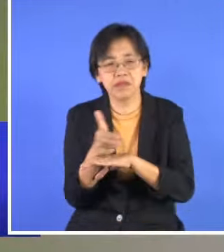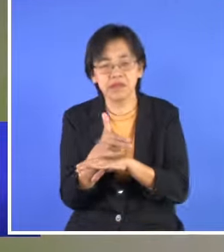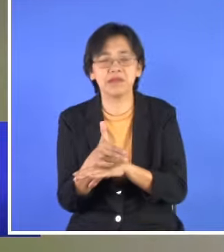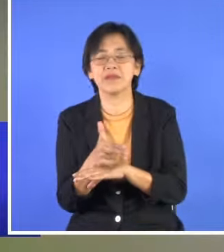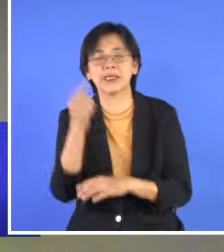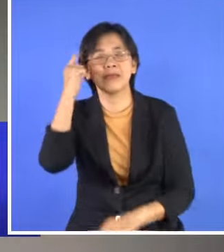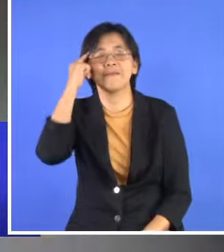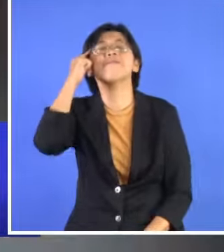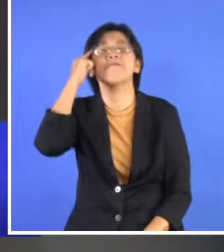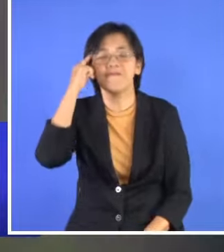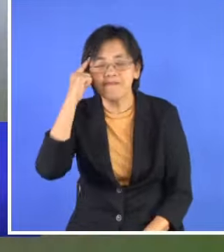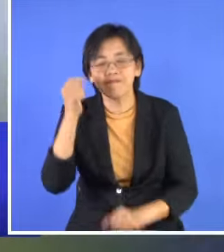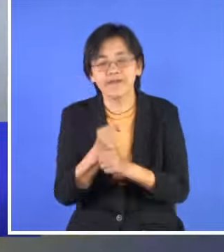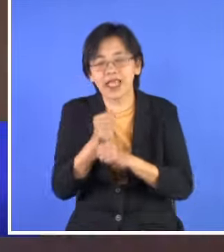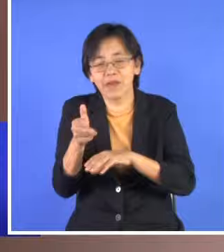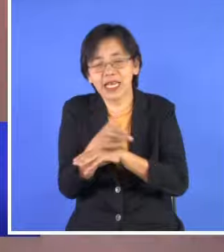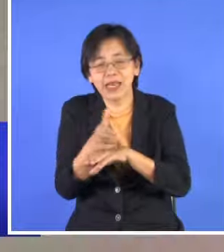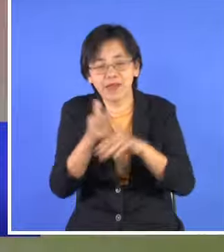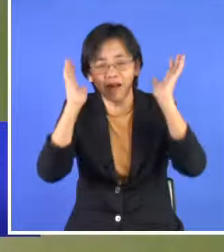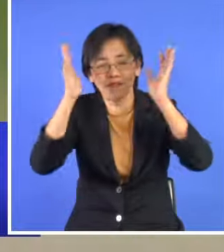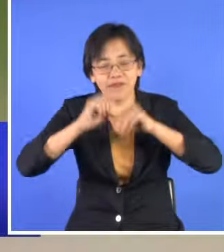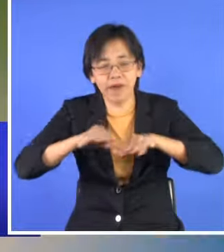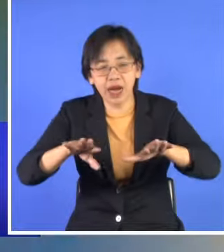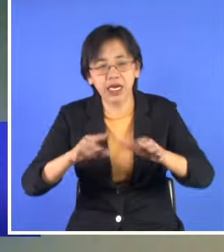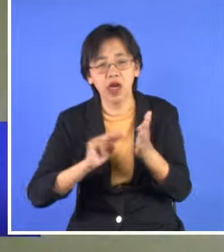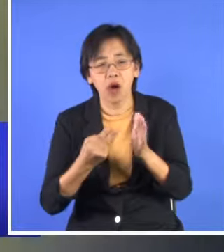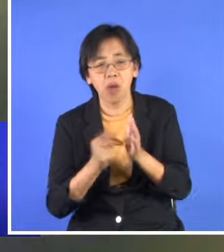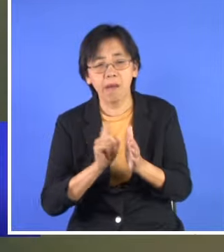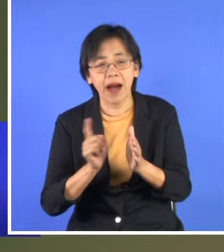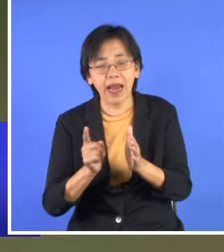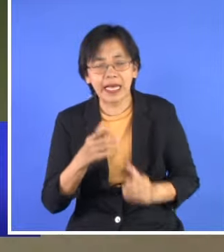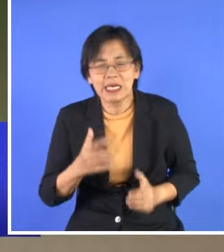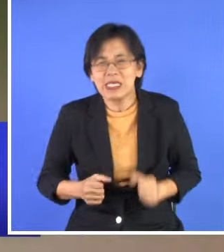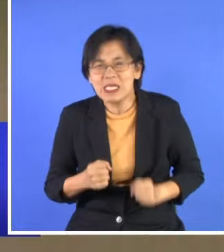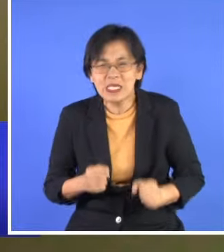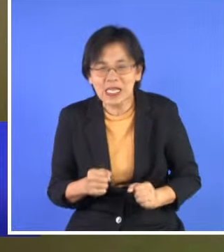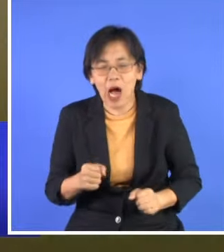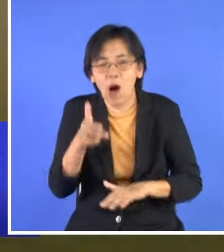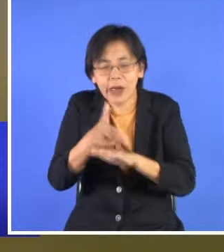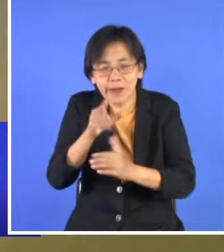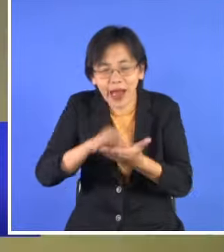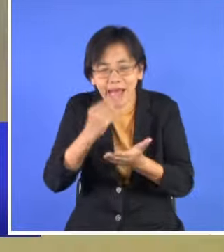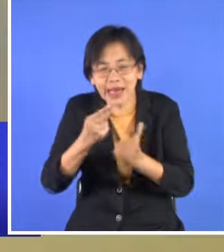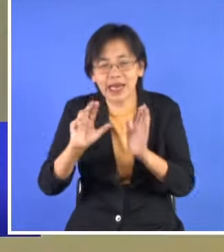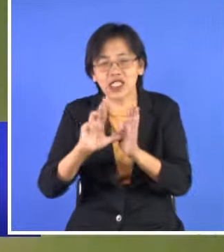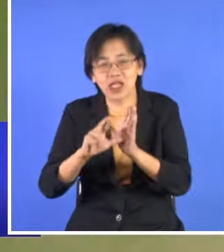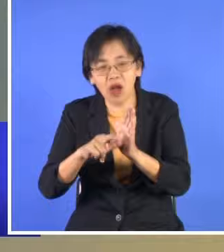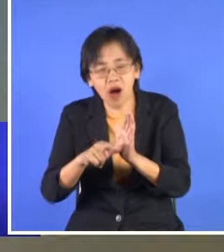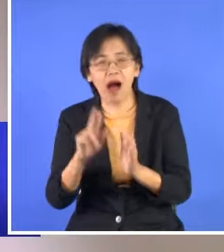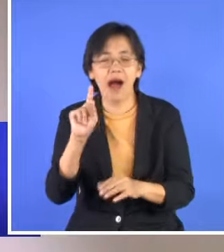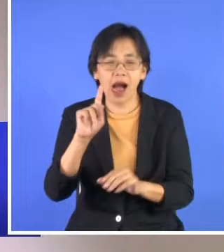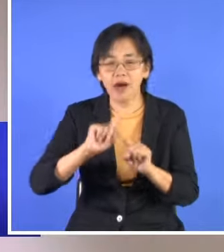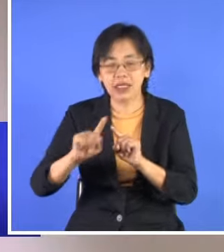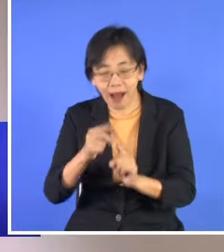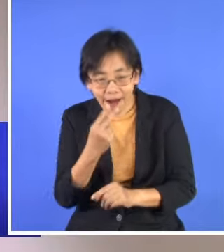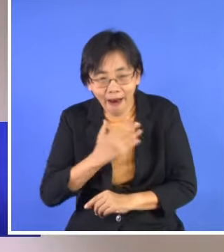ตัดสินใจเนี่ยไปทำคลิปนี้นะฮะหมายความว่าได้เป็นแรงบันดาลใจนะไปเห็นใน TikTok เนี่ยนะครับเห็นตามสื่อต่างๆเนี่ยเ